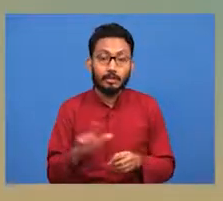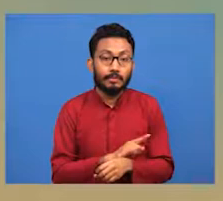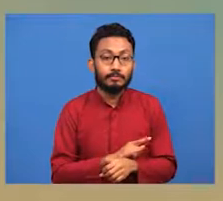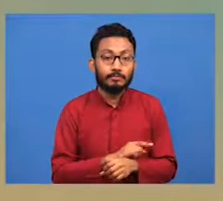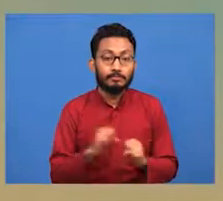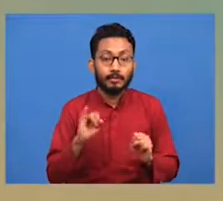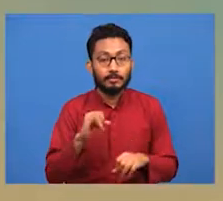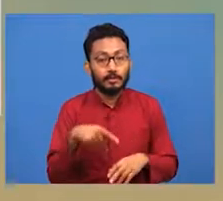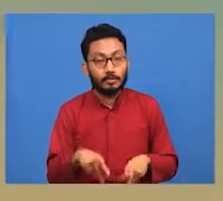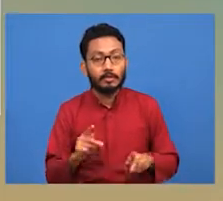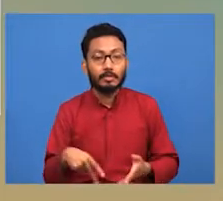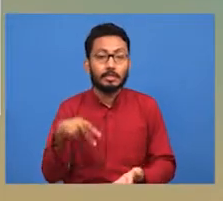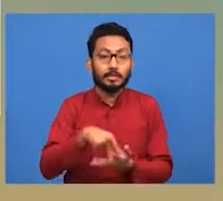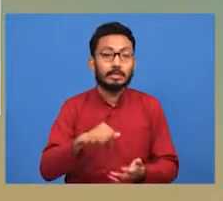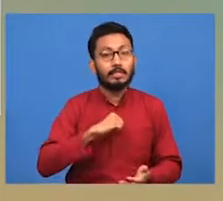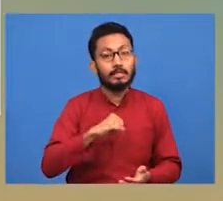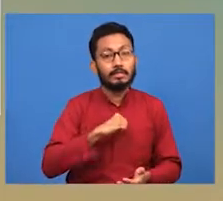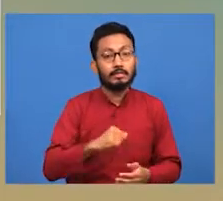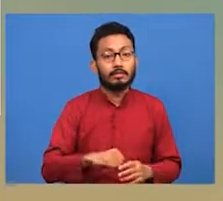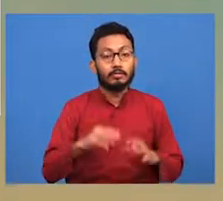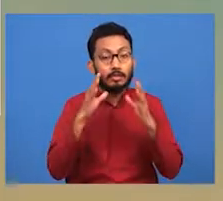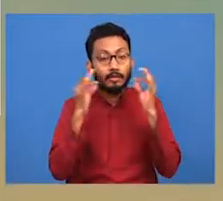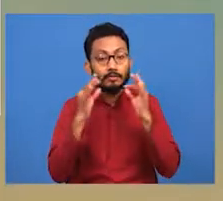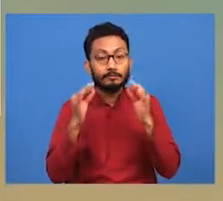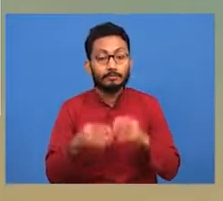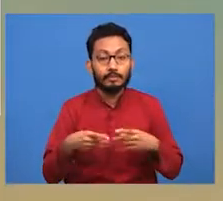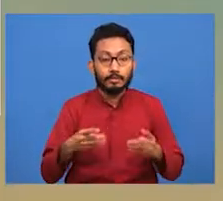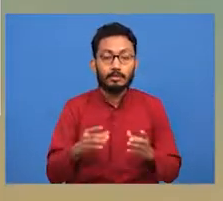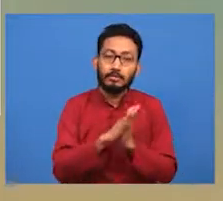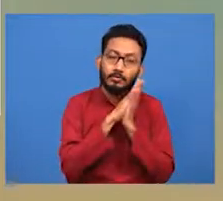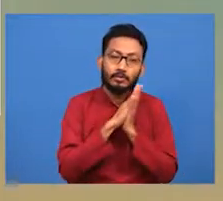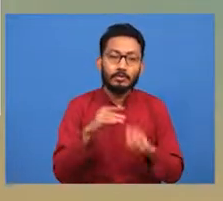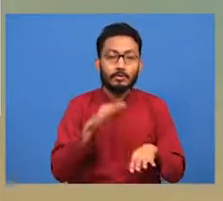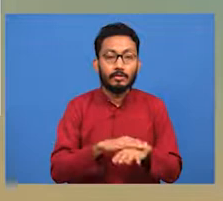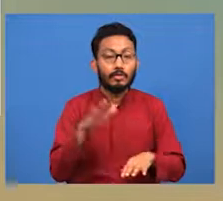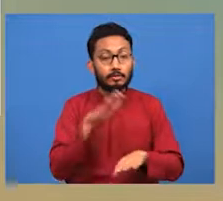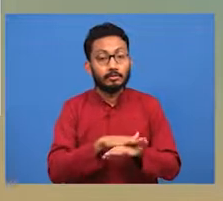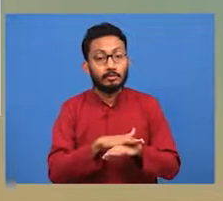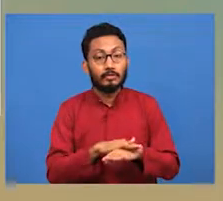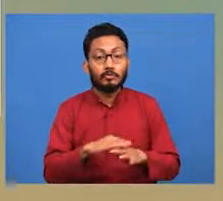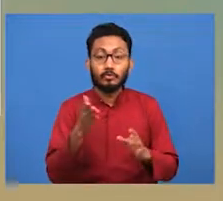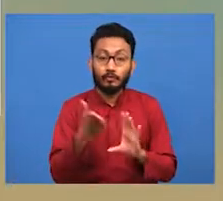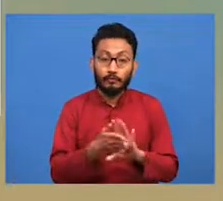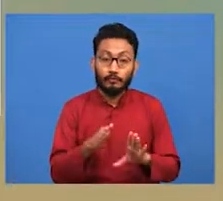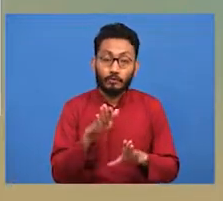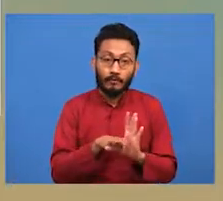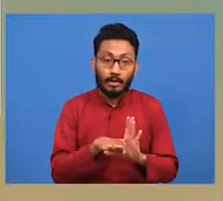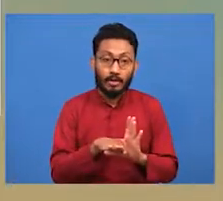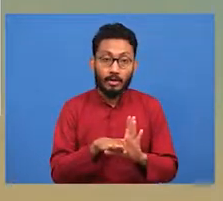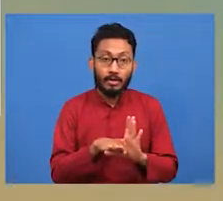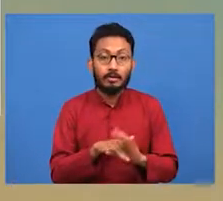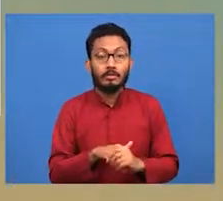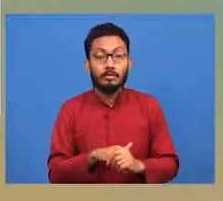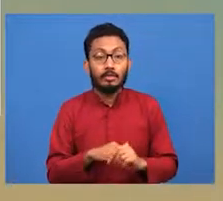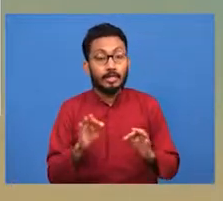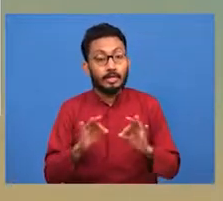berdiri sendiri. Kucing sedang tidur di atas sofa. Ayat ini diberi maklumat tambahan